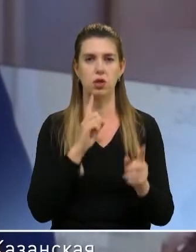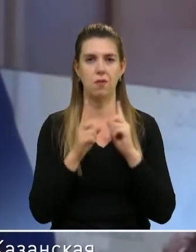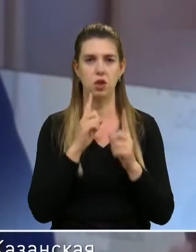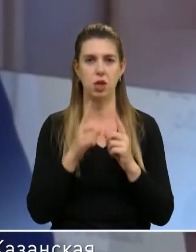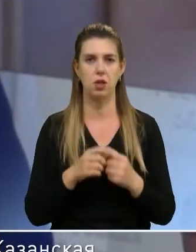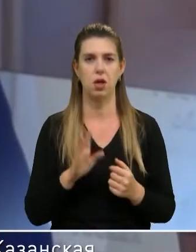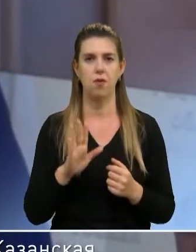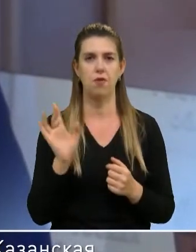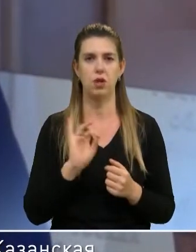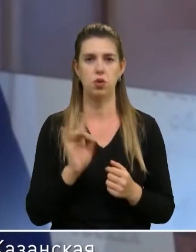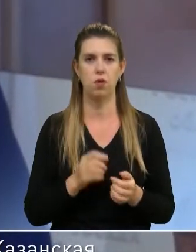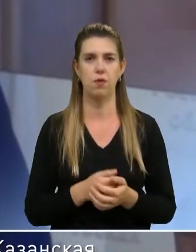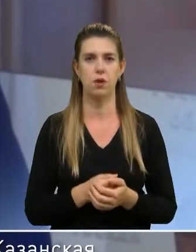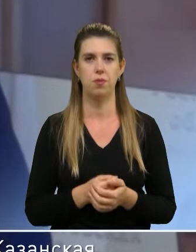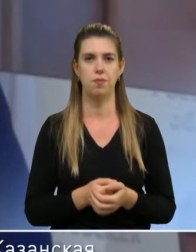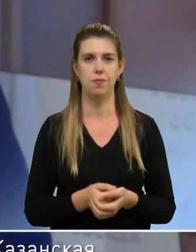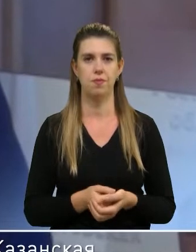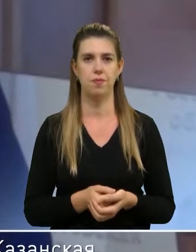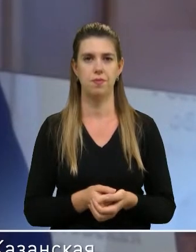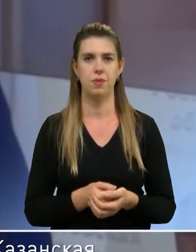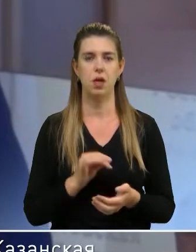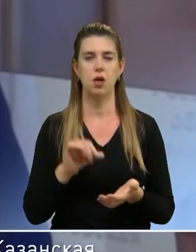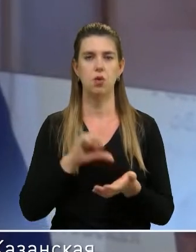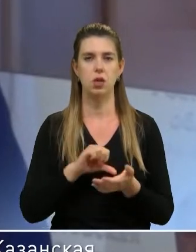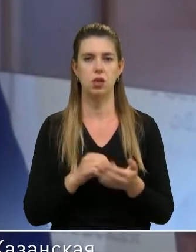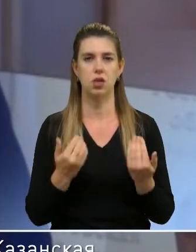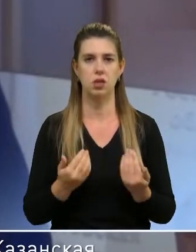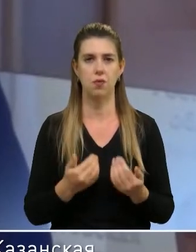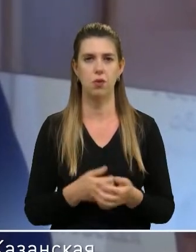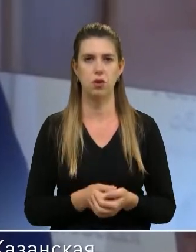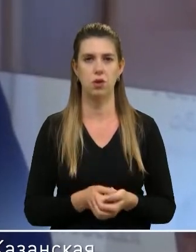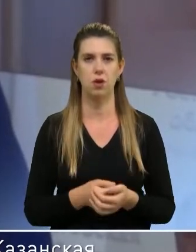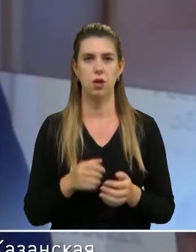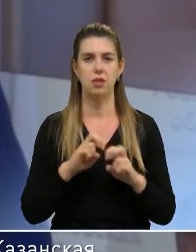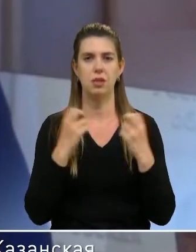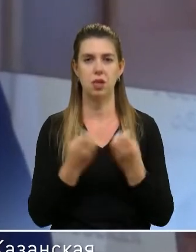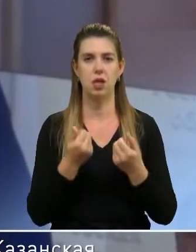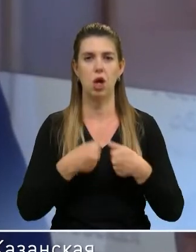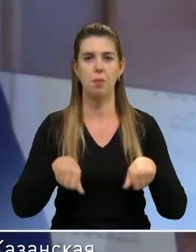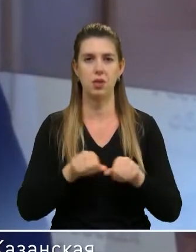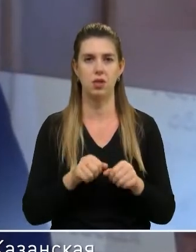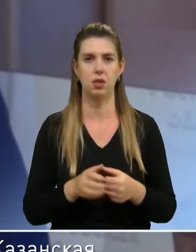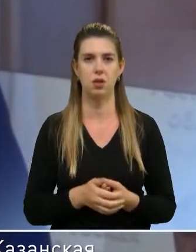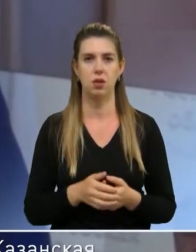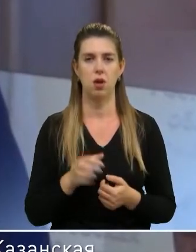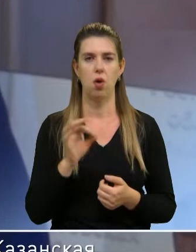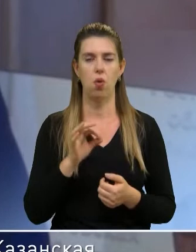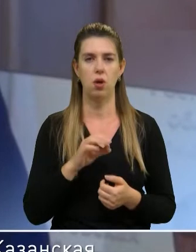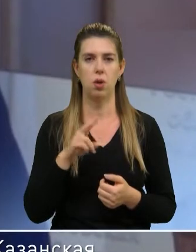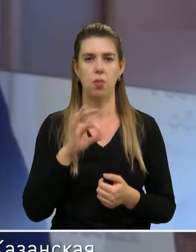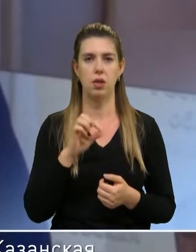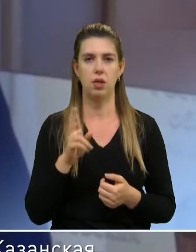в Ростове-на-Дону. Многие, в общем, из участников сегодняшнего заседания комиссии по миграционной политики